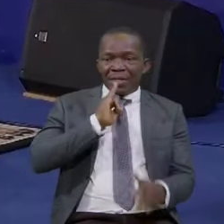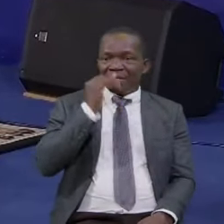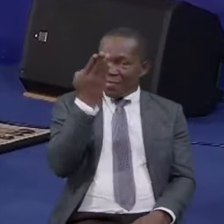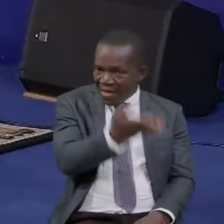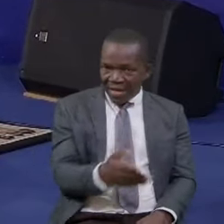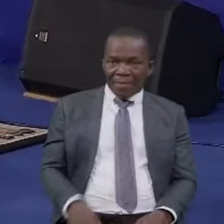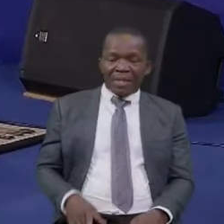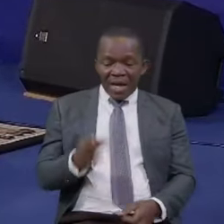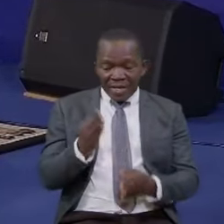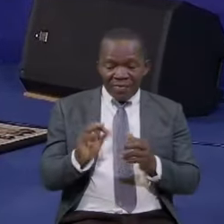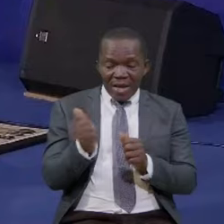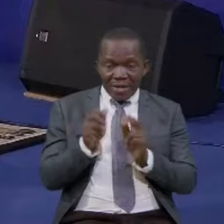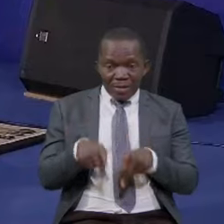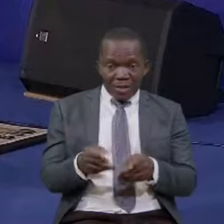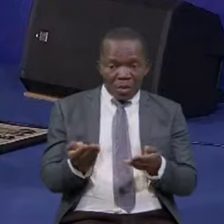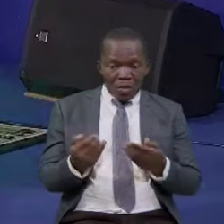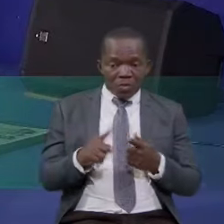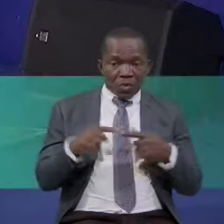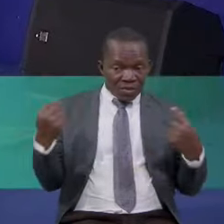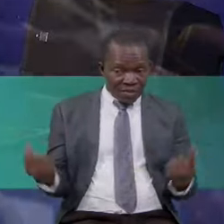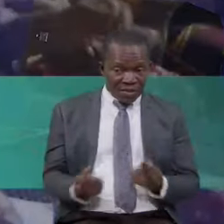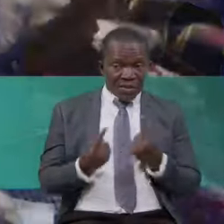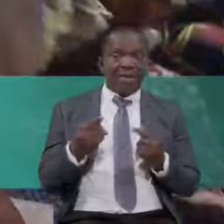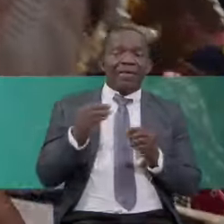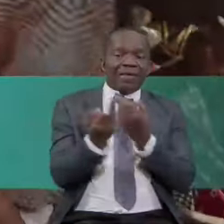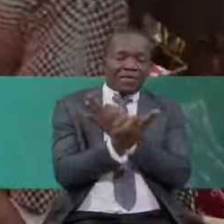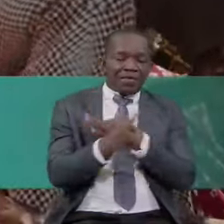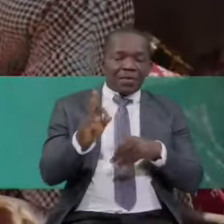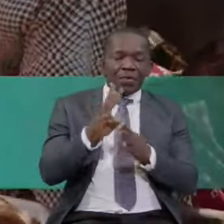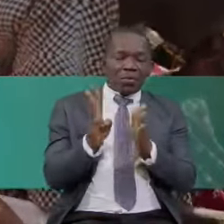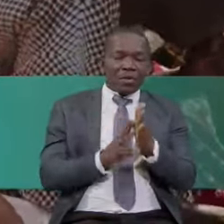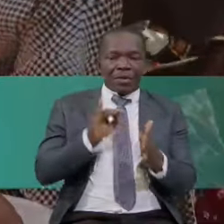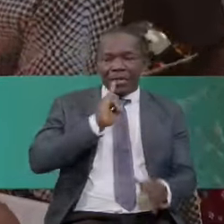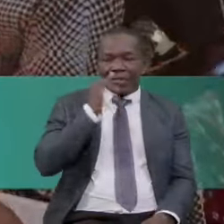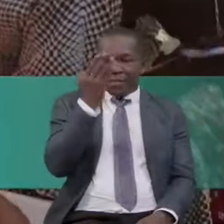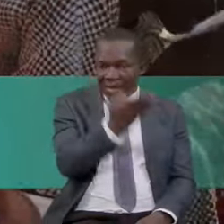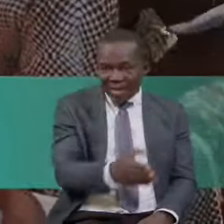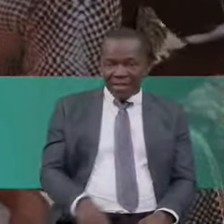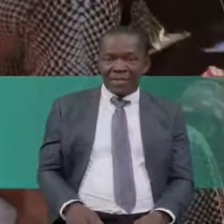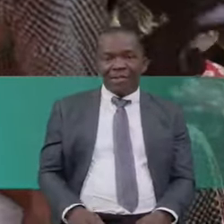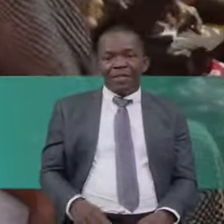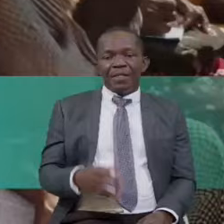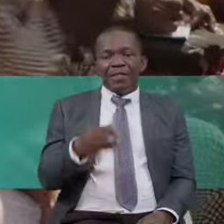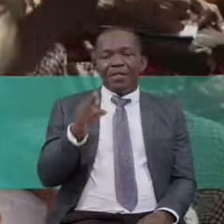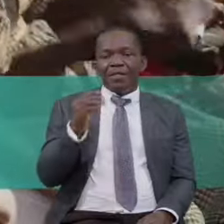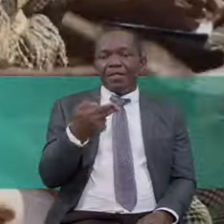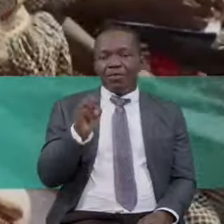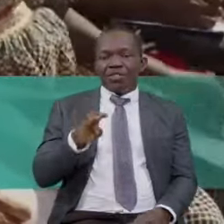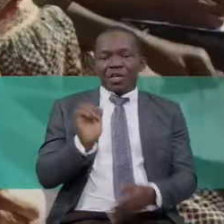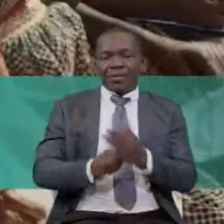faire voyons Hébreux chapitre 10 verset 26 et Hébreux 10 26 si nous